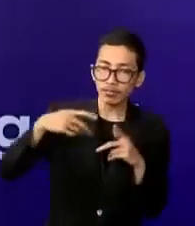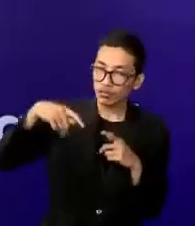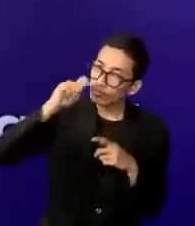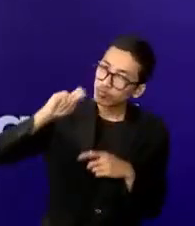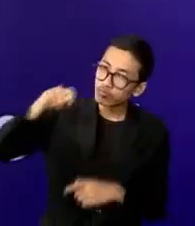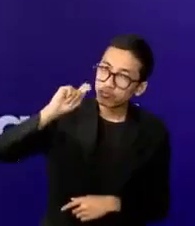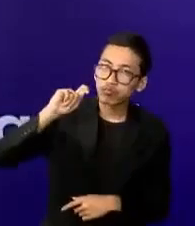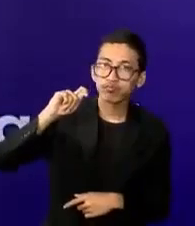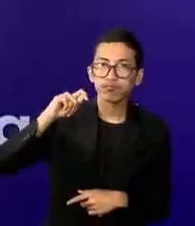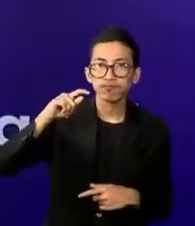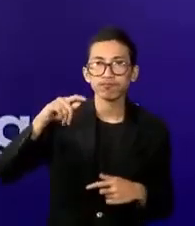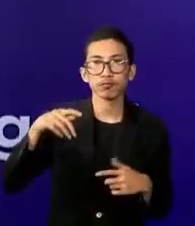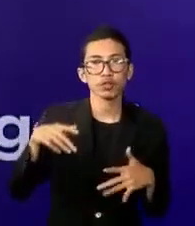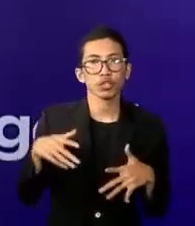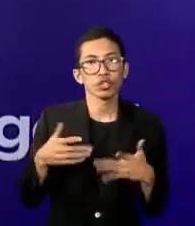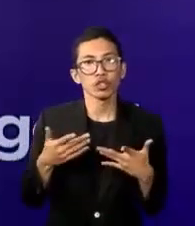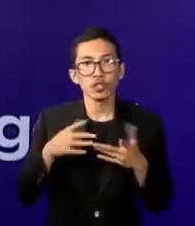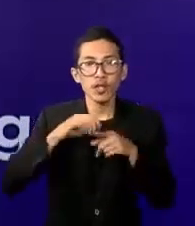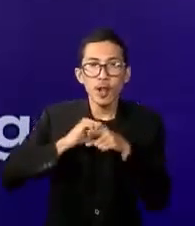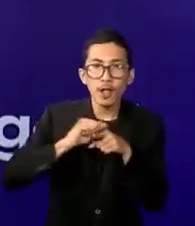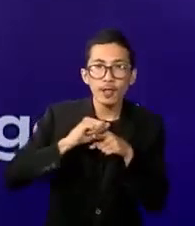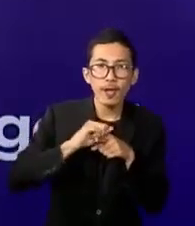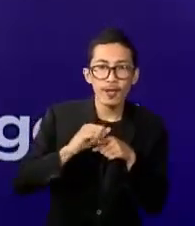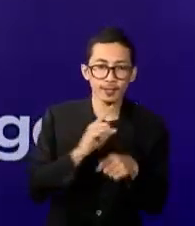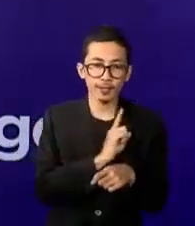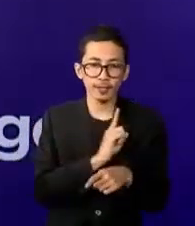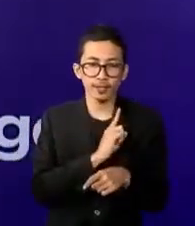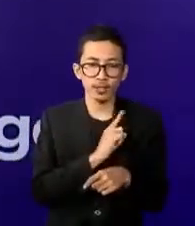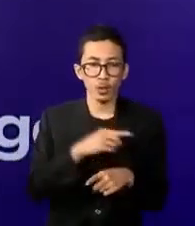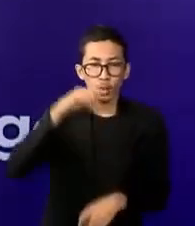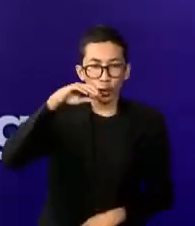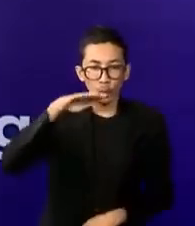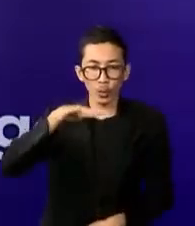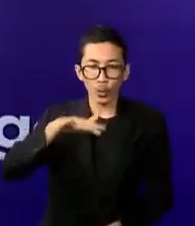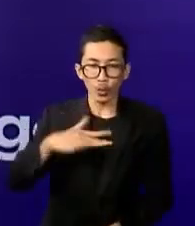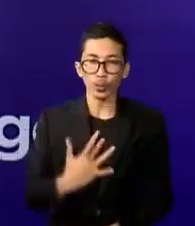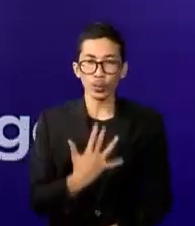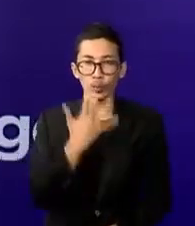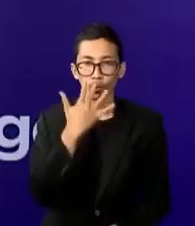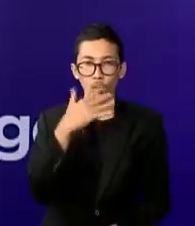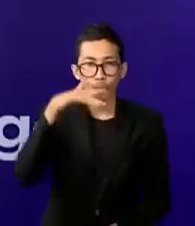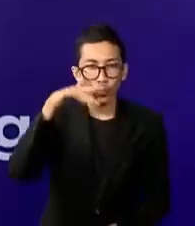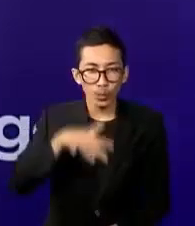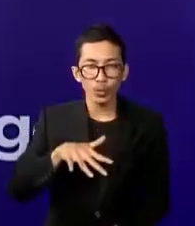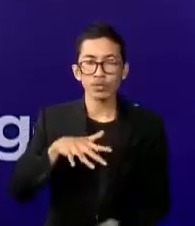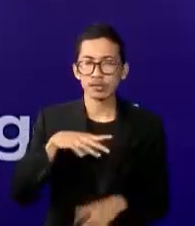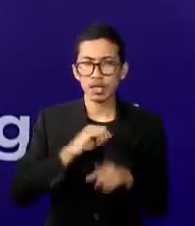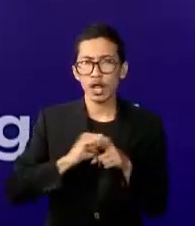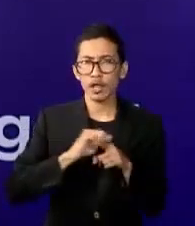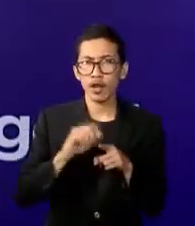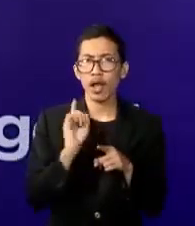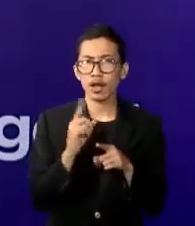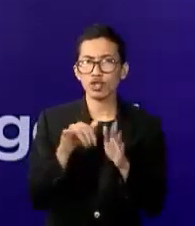ee dibersihkan Kem kemian dia latihan mandiri untuk pernafasan latihan pernafasan bisa diprosting di kami